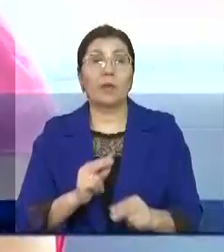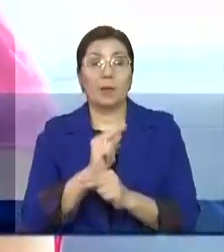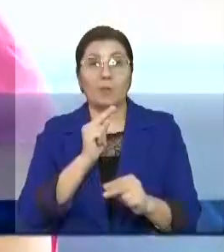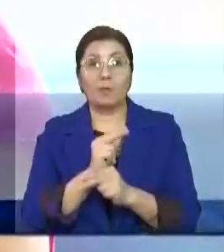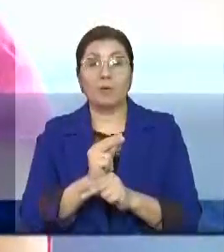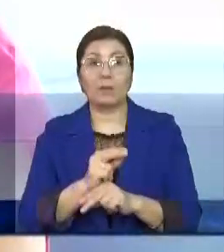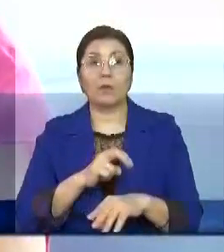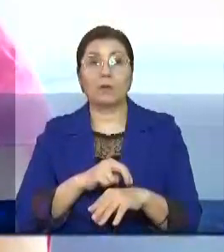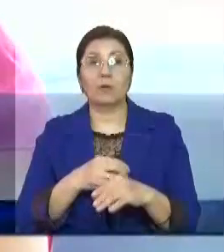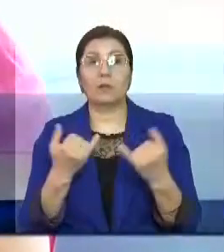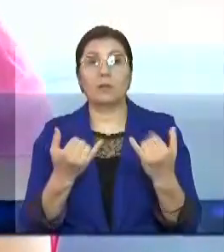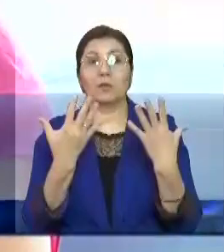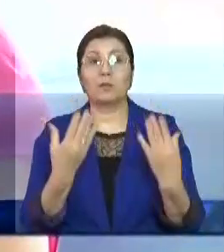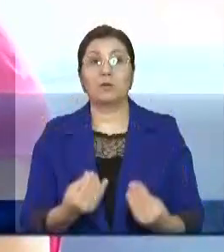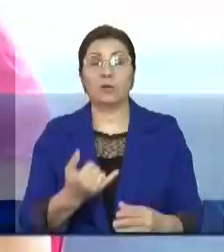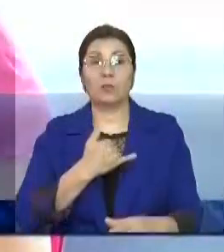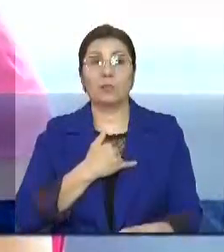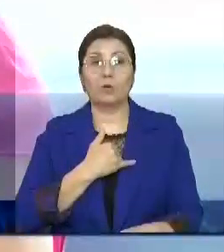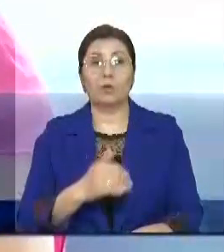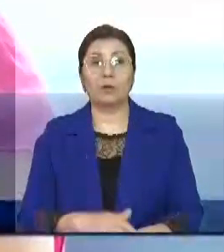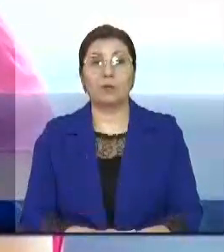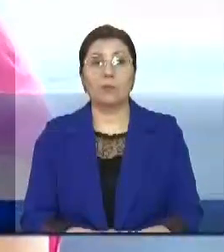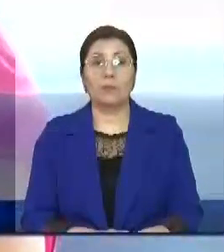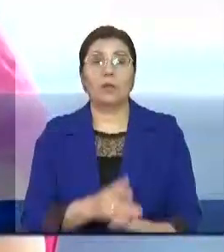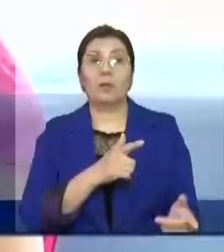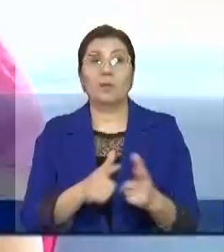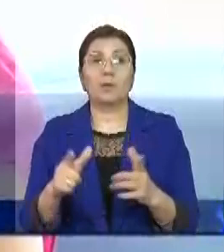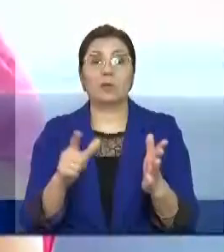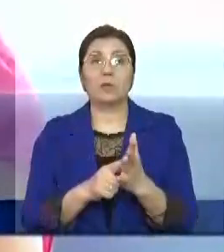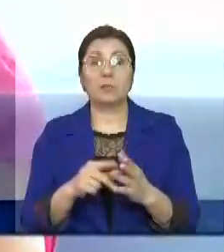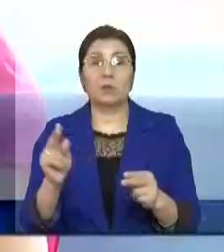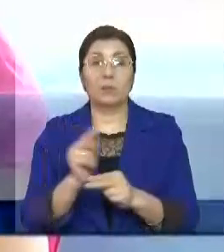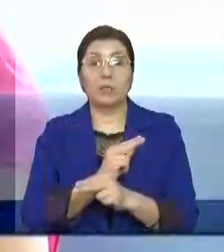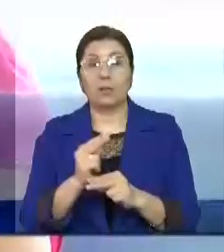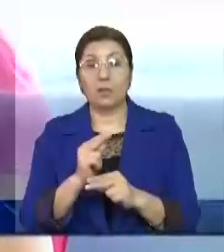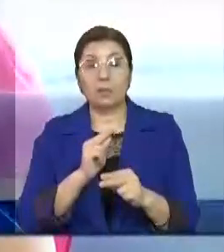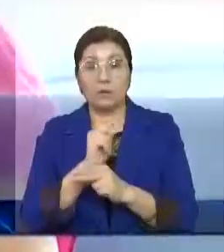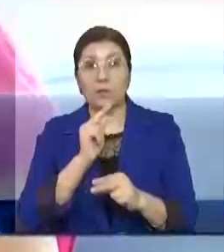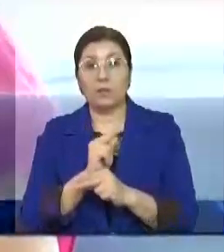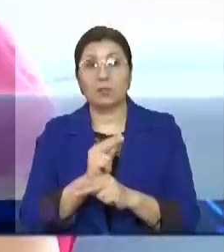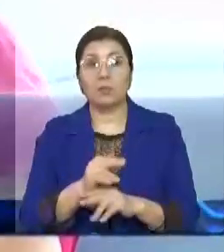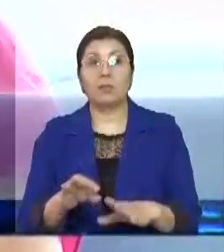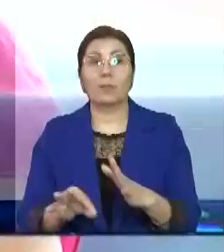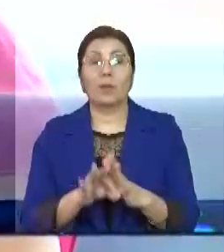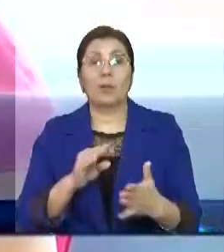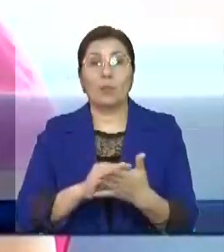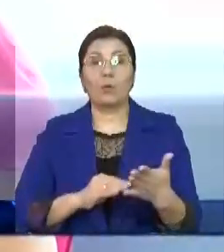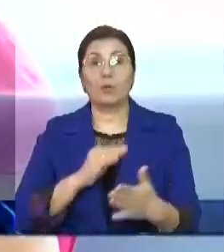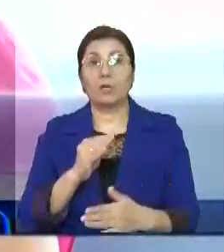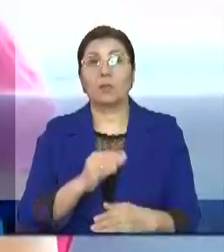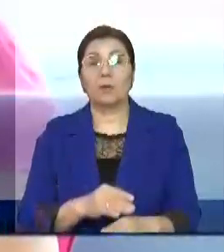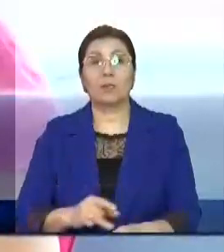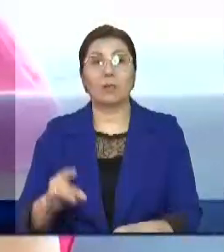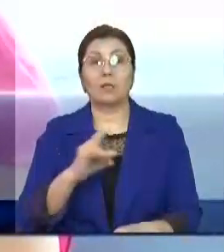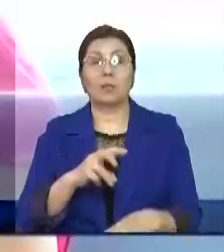материалов. На сегодняшний день у нас подготовлены 7 лекций. Они были подобраны по заявке